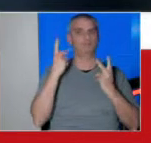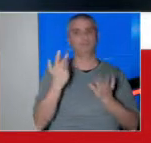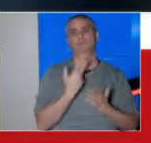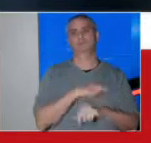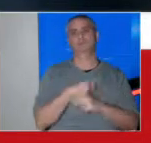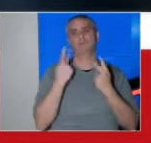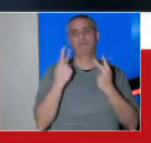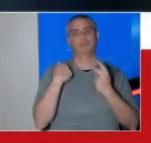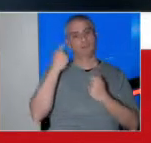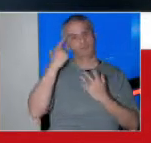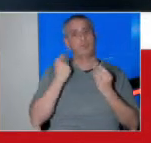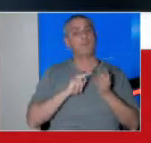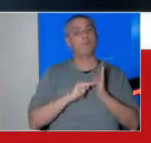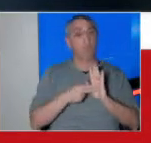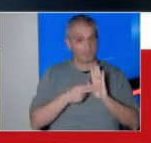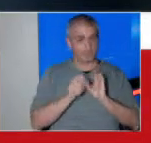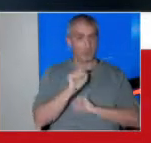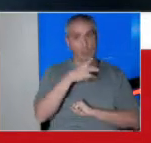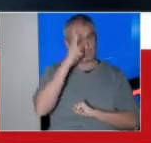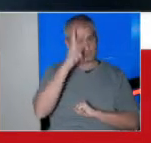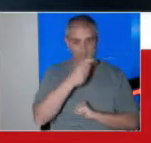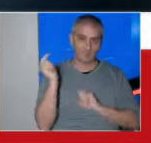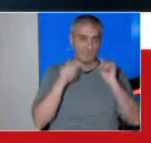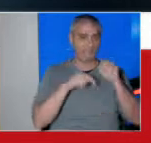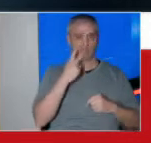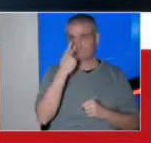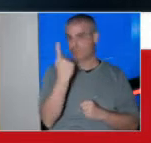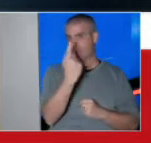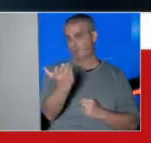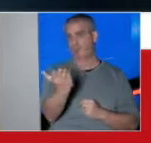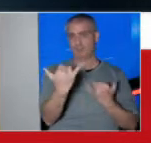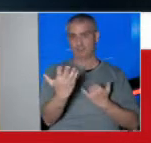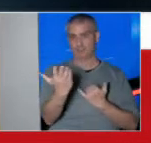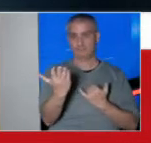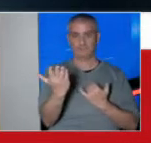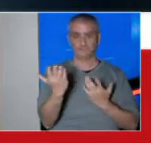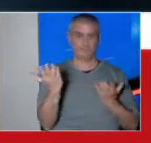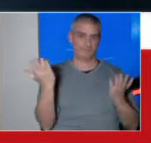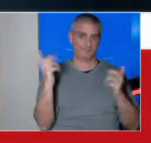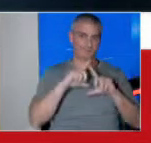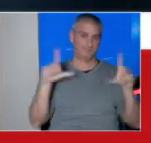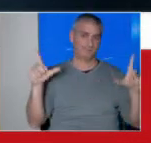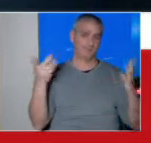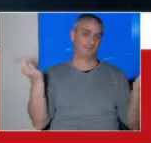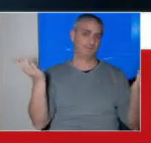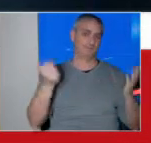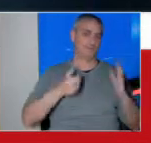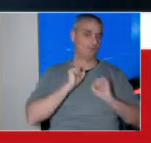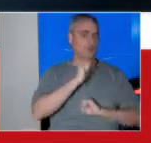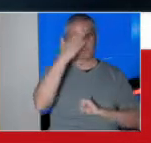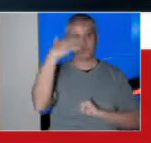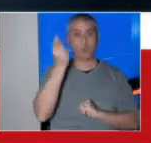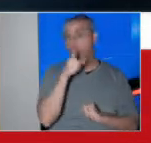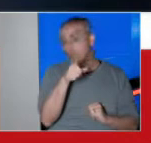טיים שלהם. אנחנו יודעים שהרבה מאוד פוליטיקאים, אוהדי ביתר, ומגיעים... אנחנו רואים אחד מהם כרגע על המסך. זה המאני טיים. כן, שהוא אוהד מוכר.